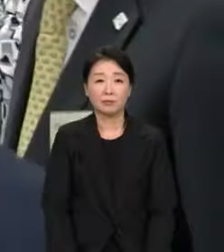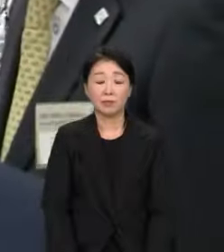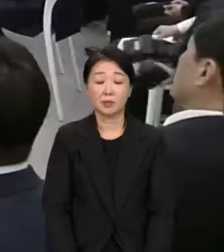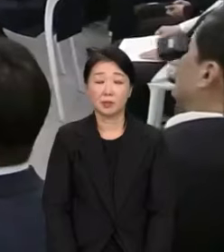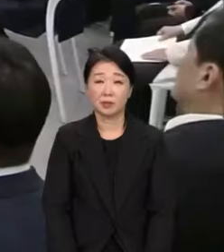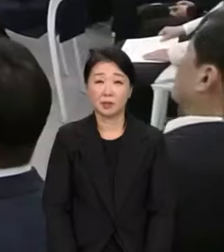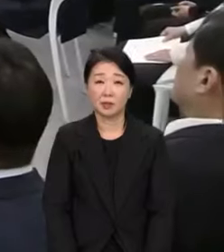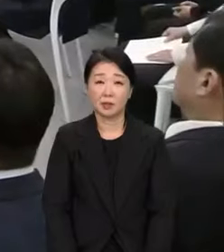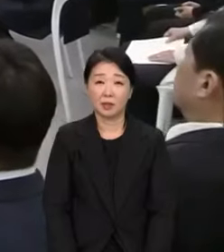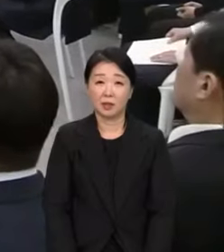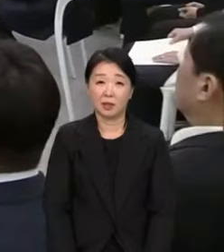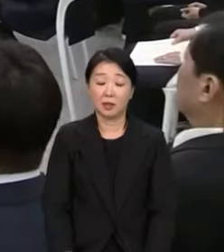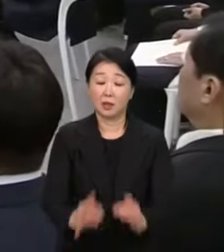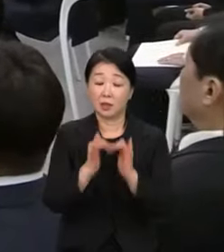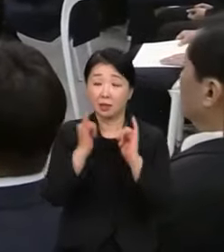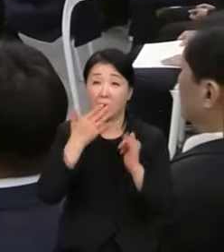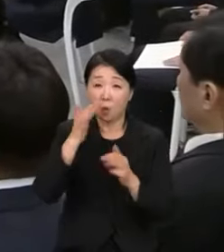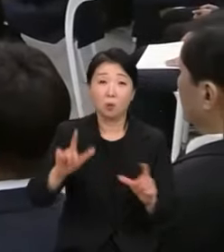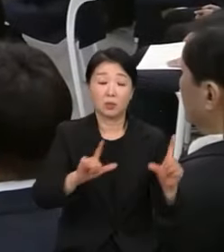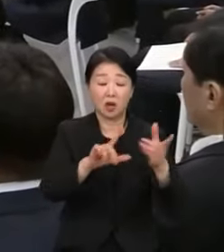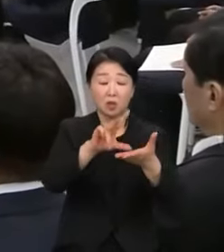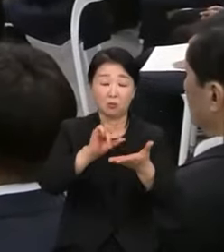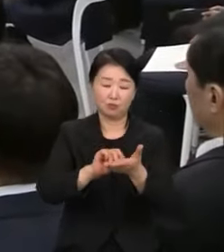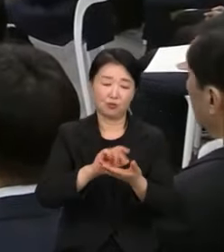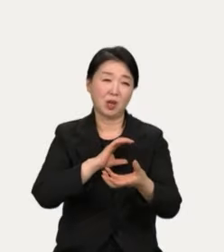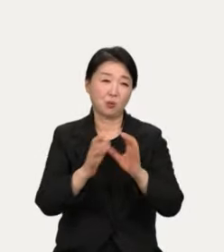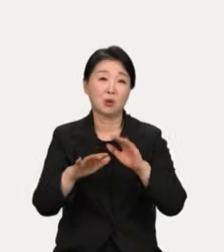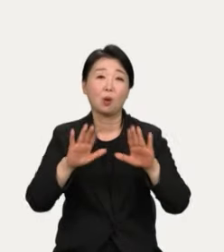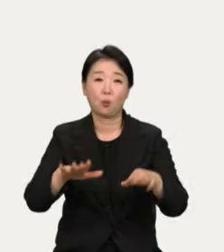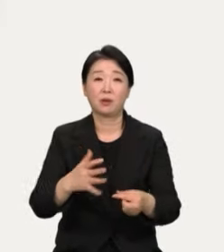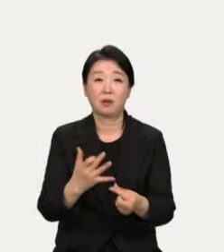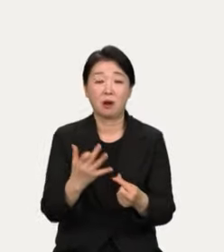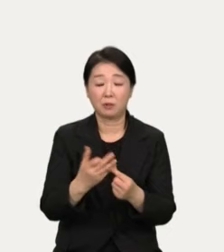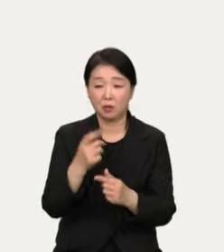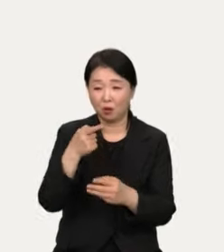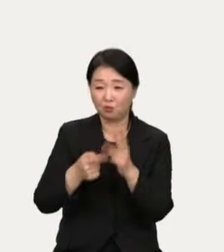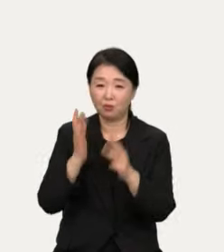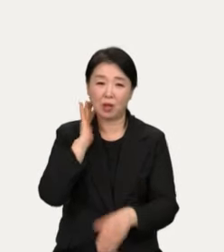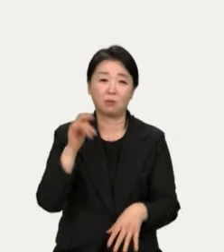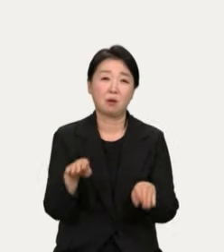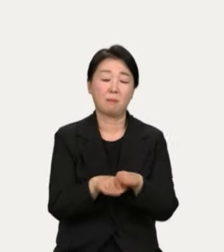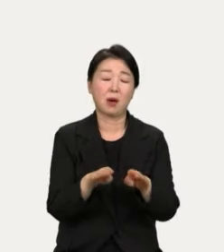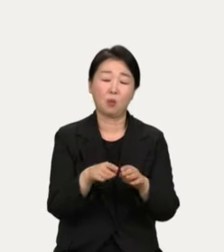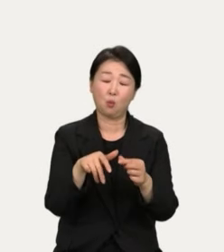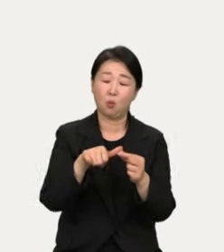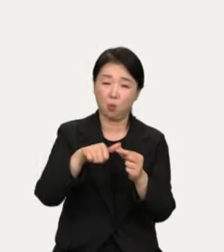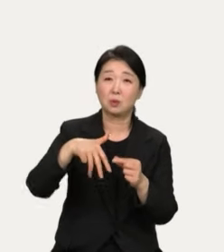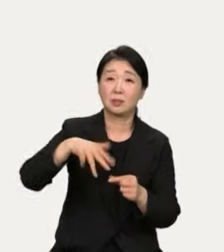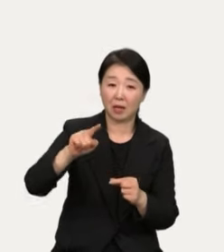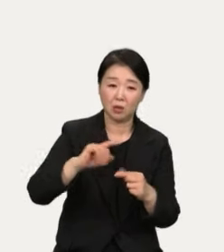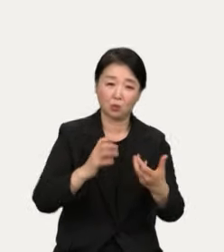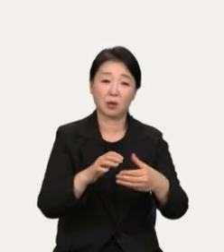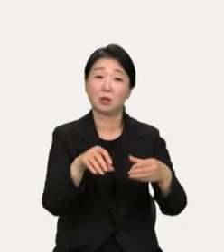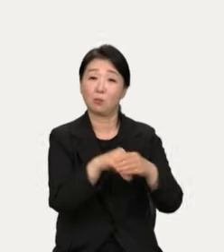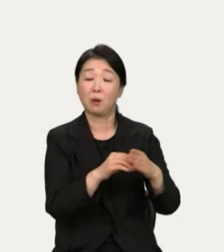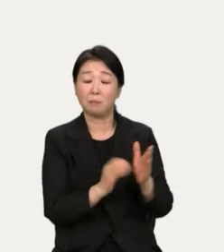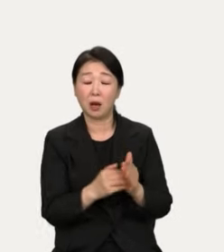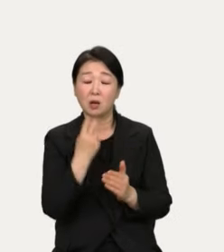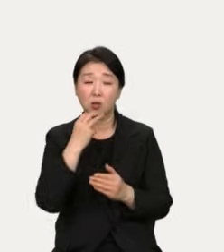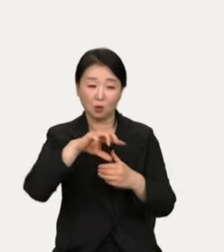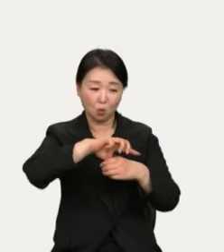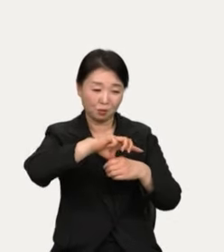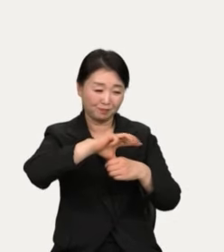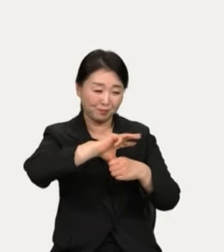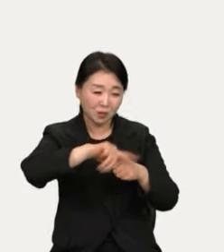민생토론회가 오늘로 19번째를 맞았습니다. 윤석열 대통령이 불참한 5차 토론회까지 포함해 서울과 경기